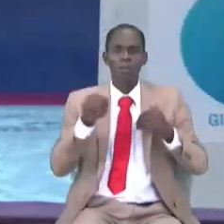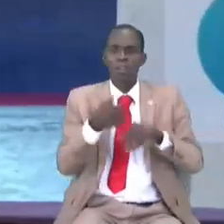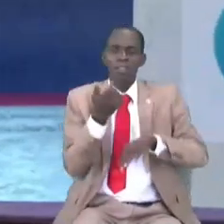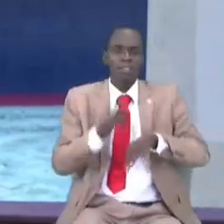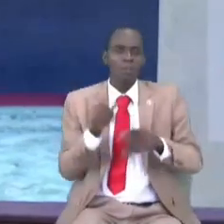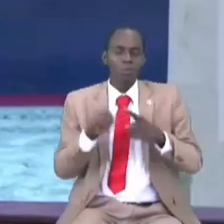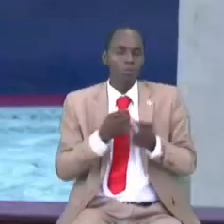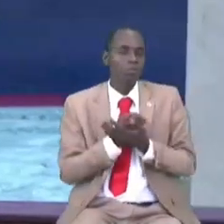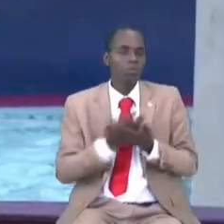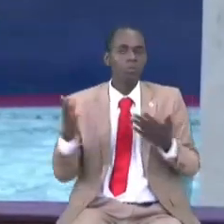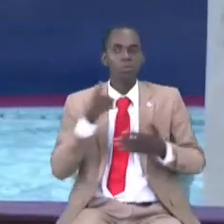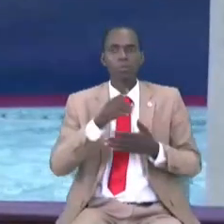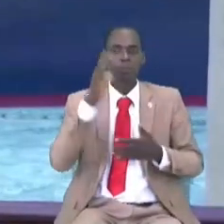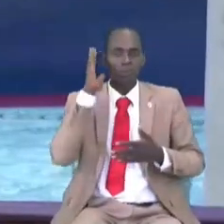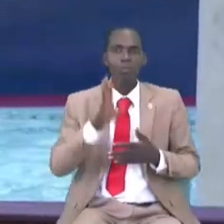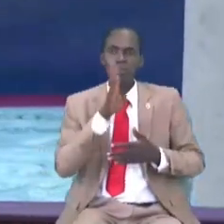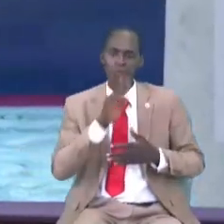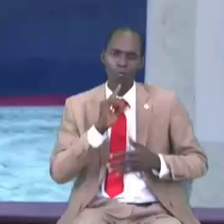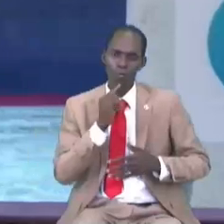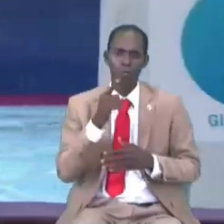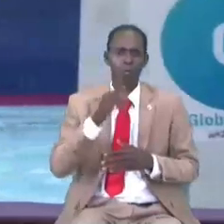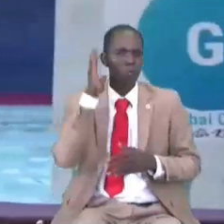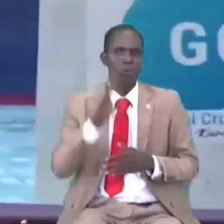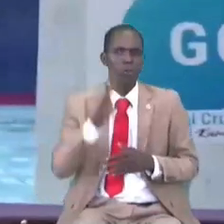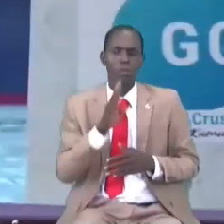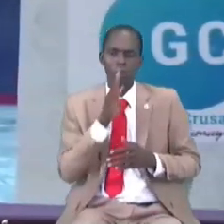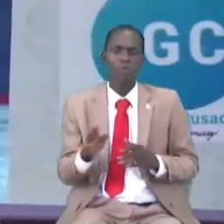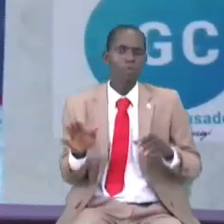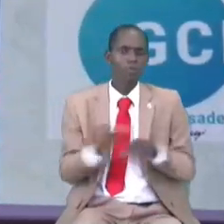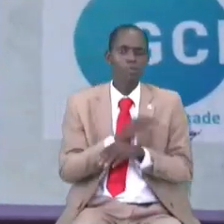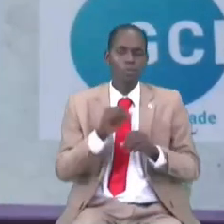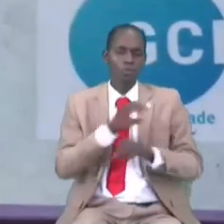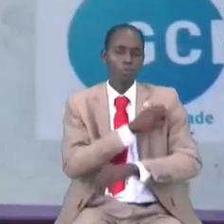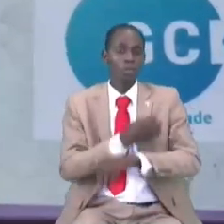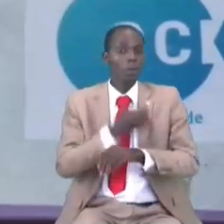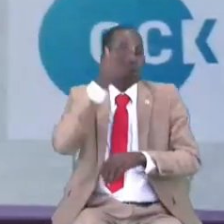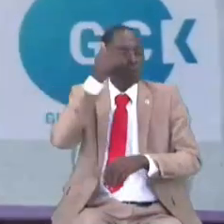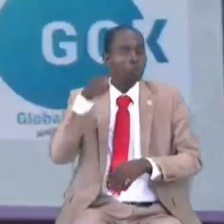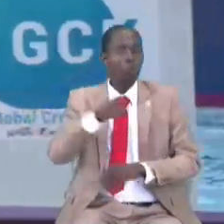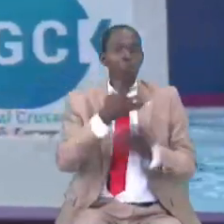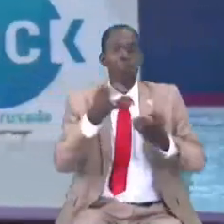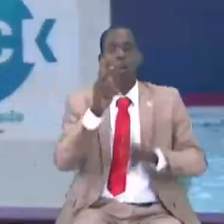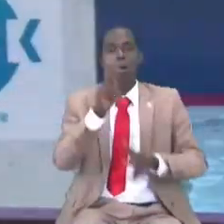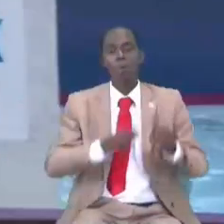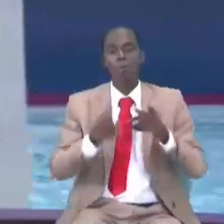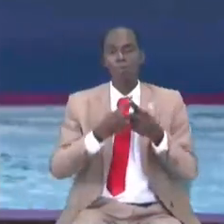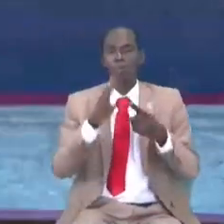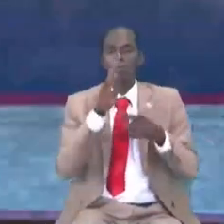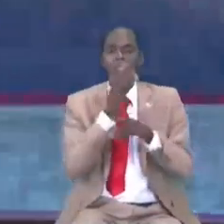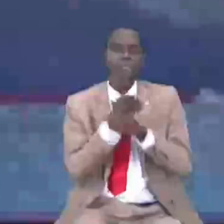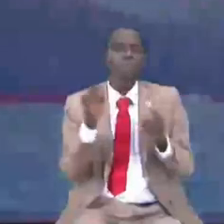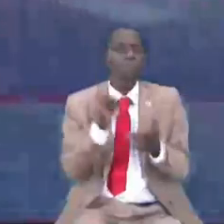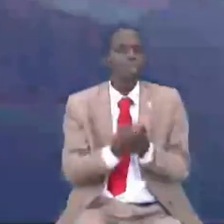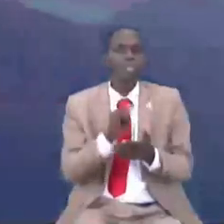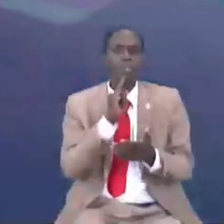passionné, parce que vous voulez qu'ils soient délivrés. C'est ce que les prédicateurs font. C'est ce que les prédicateurs doivent